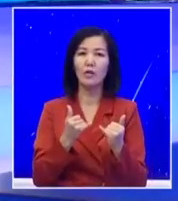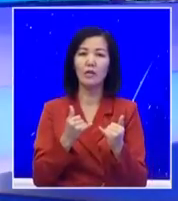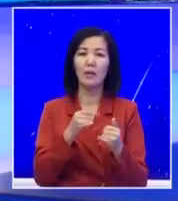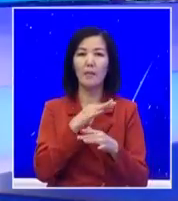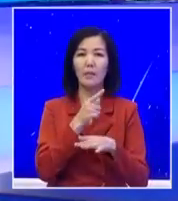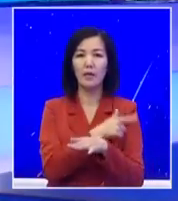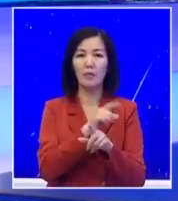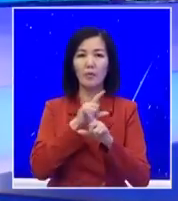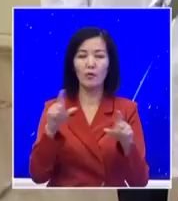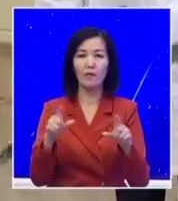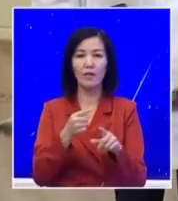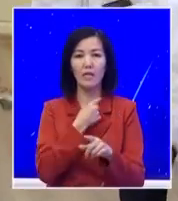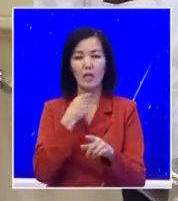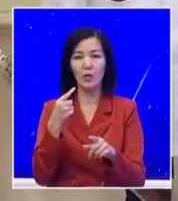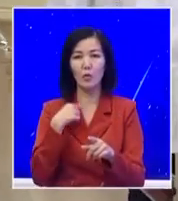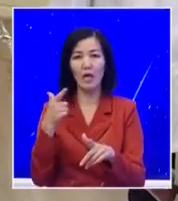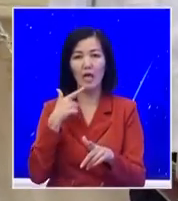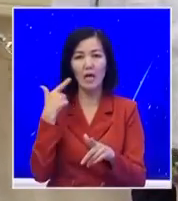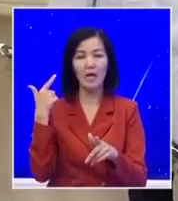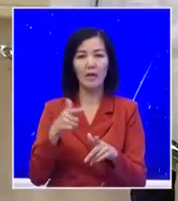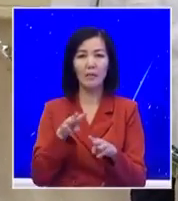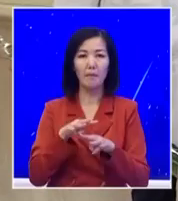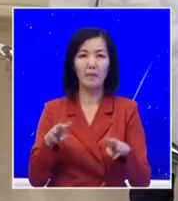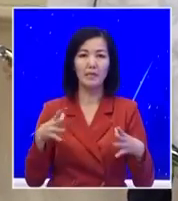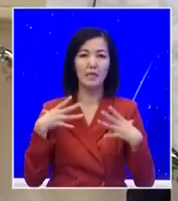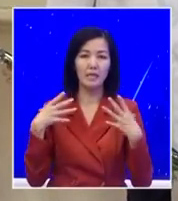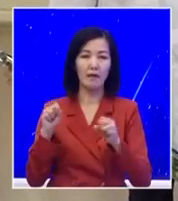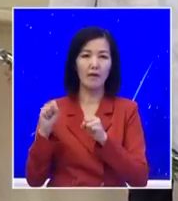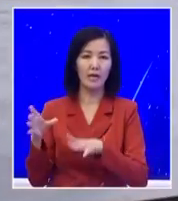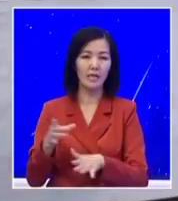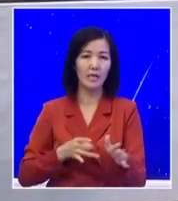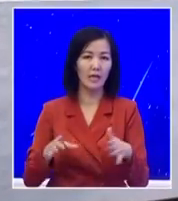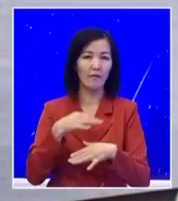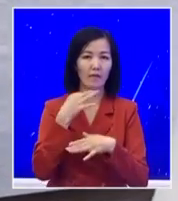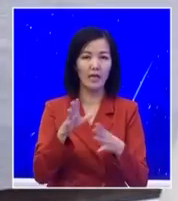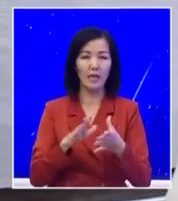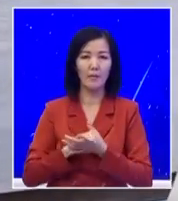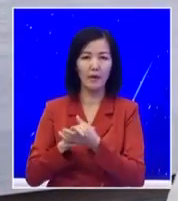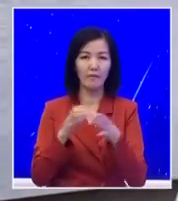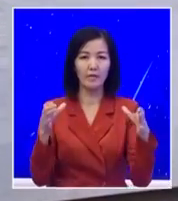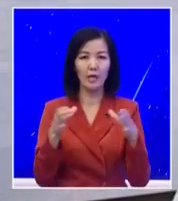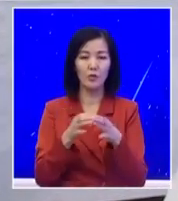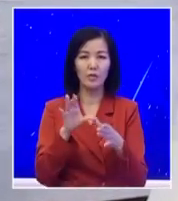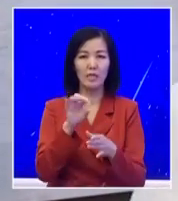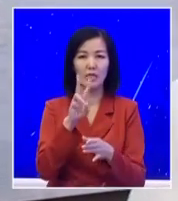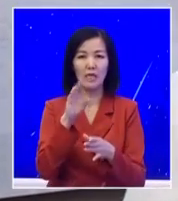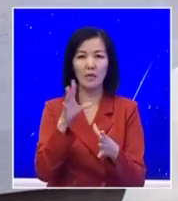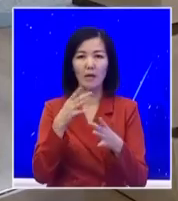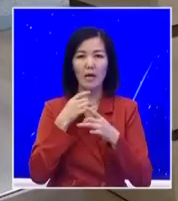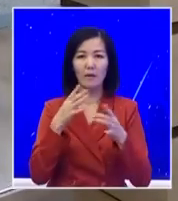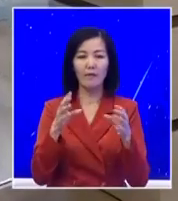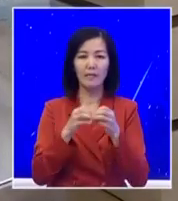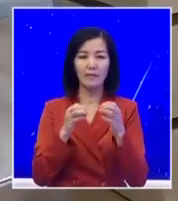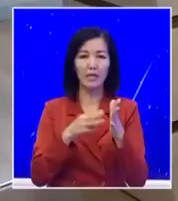больнице Талдыкургана. Грамотами от Министерства здравоохранения и регионального филиала профсоюза медработников СНМ отмечены